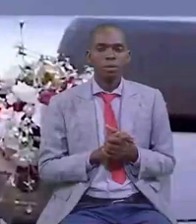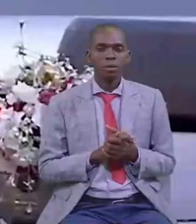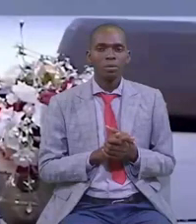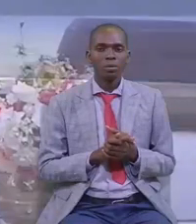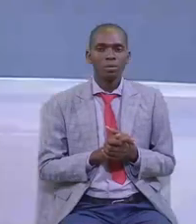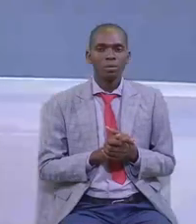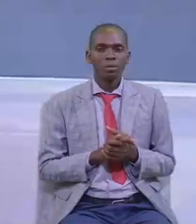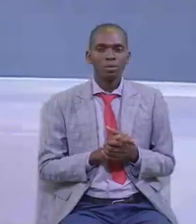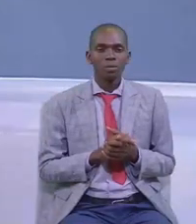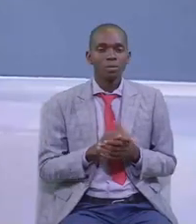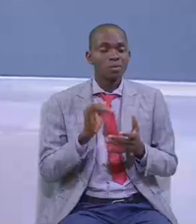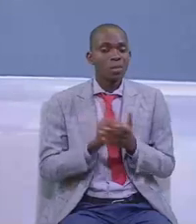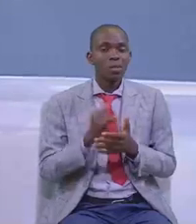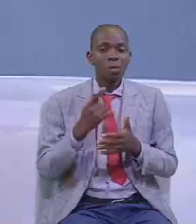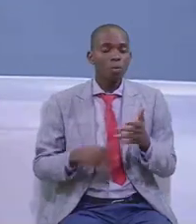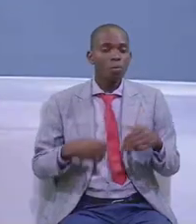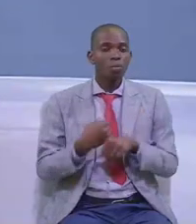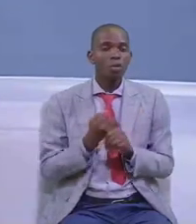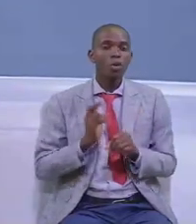C'est ça qui nous rend productifs.